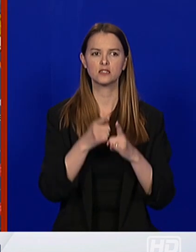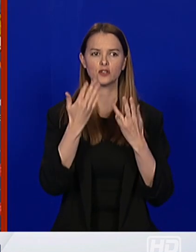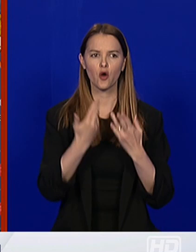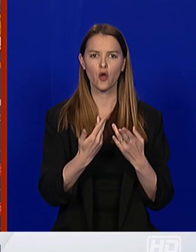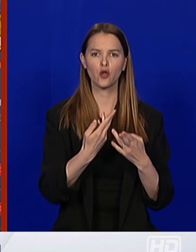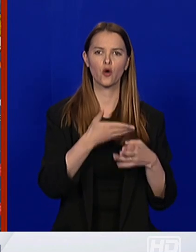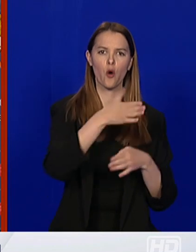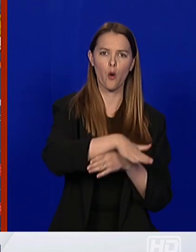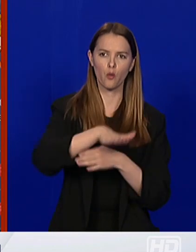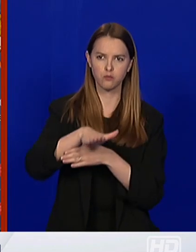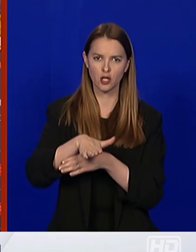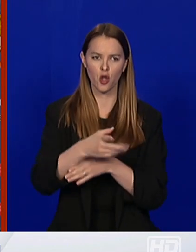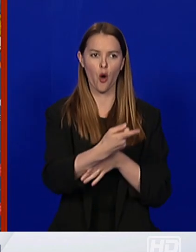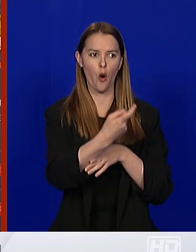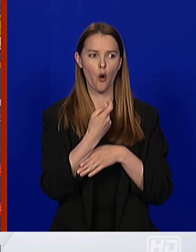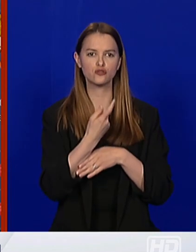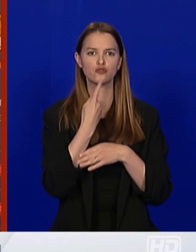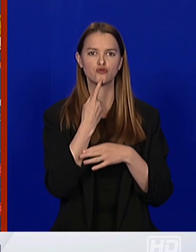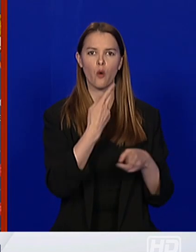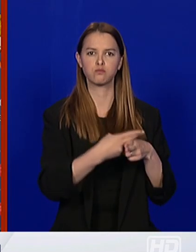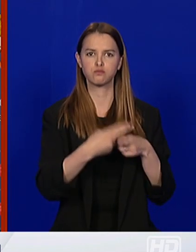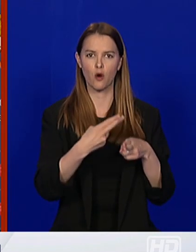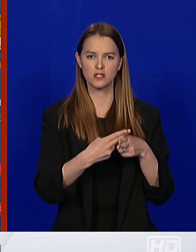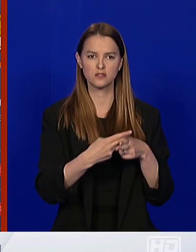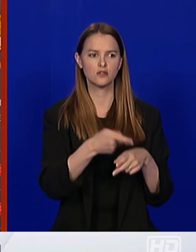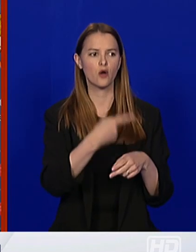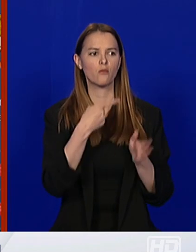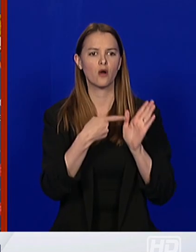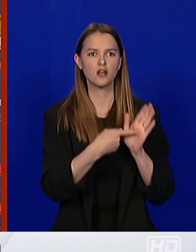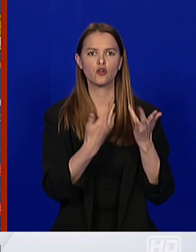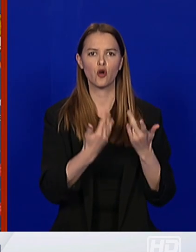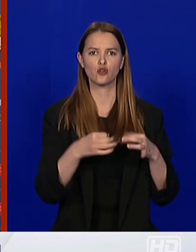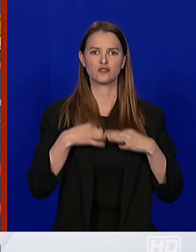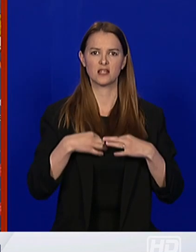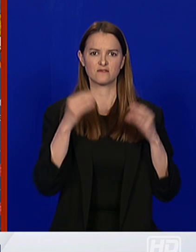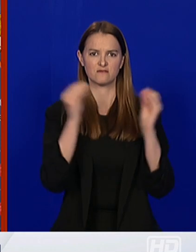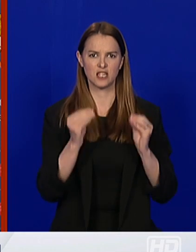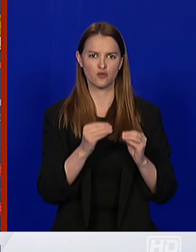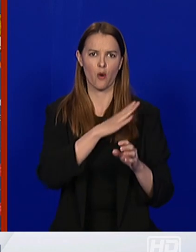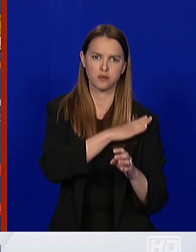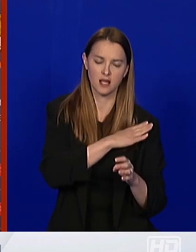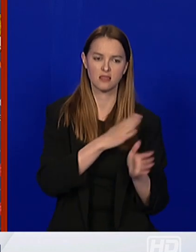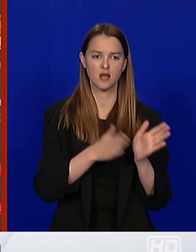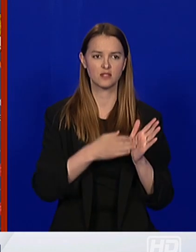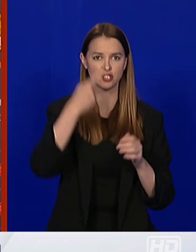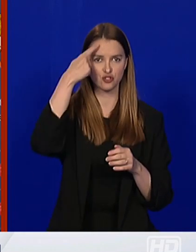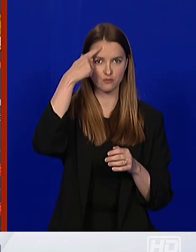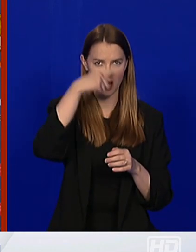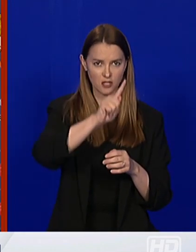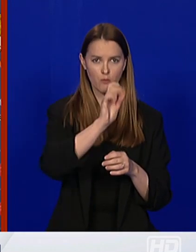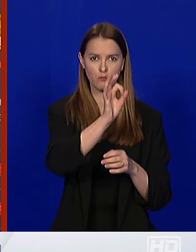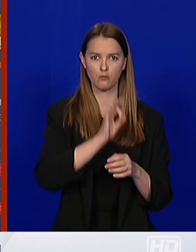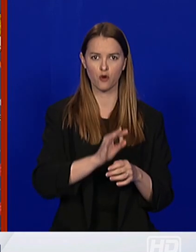oboljelih, jer pokazuje opterećenje zdravstvenog sustava i tu Španjolska ima postotak